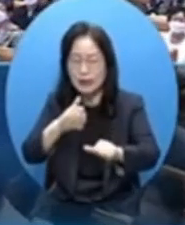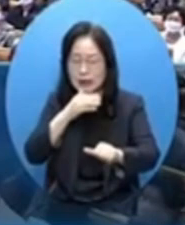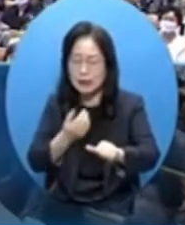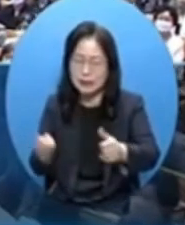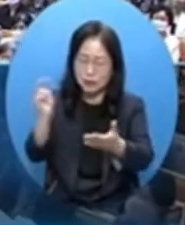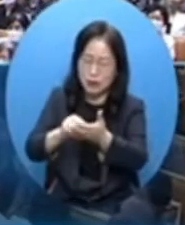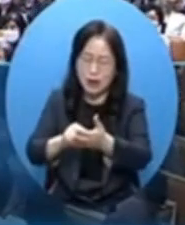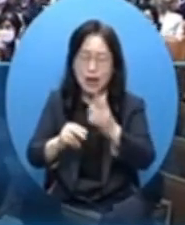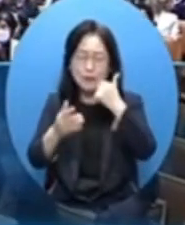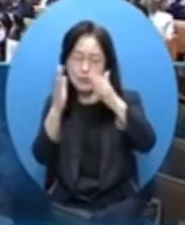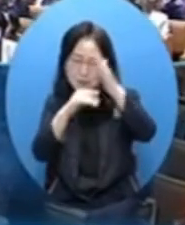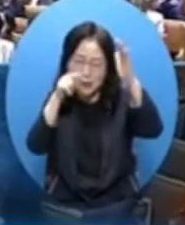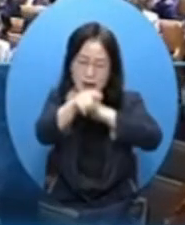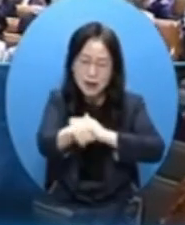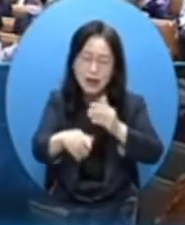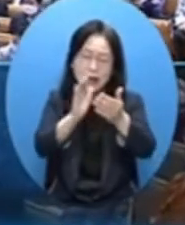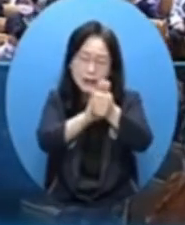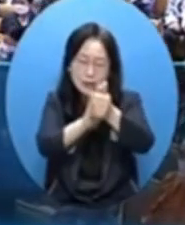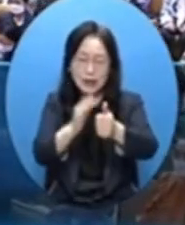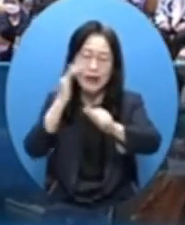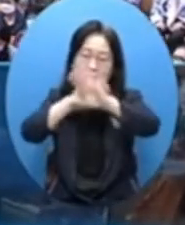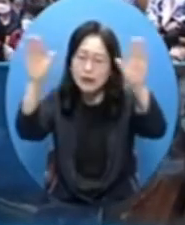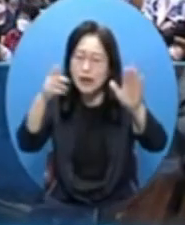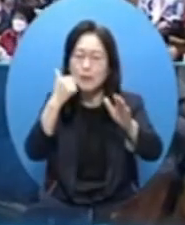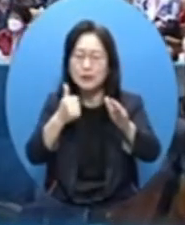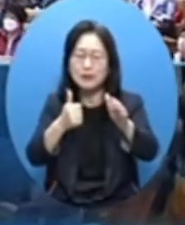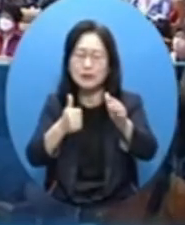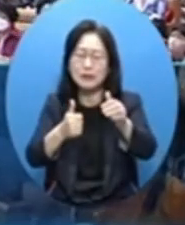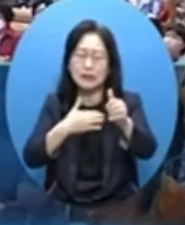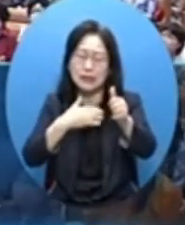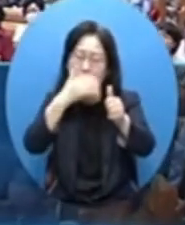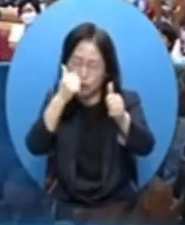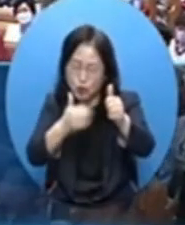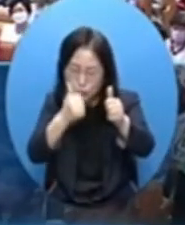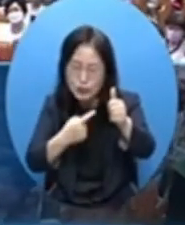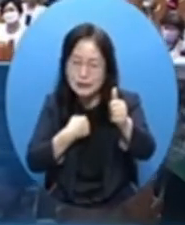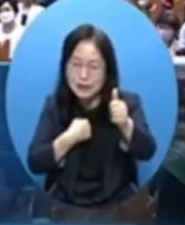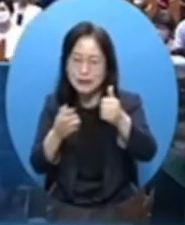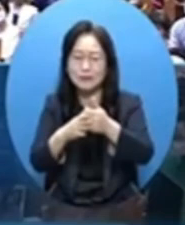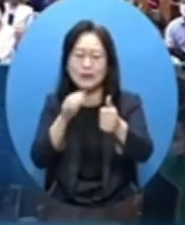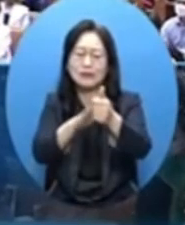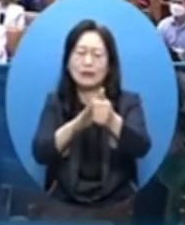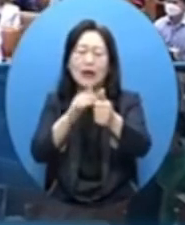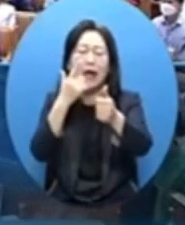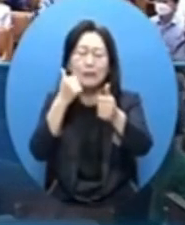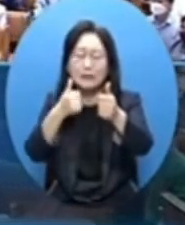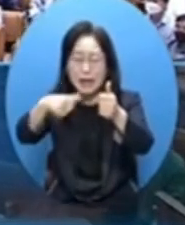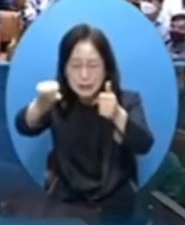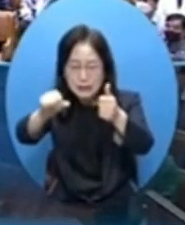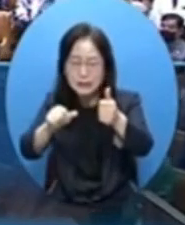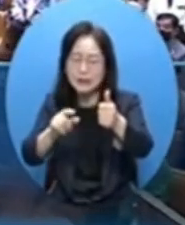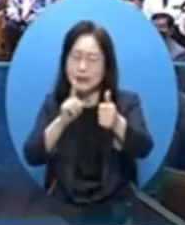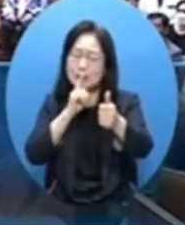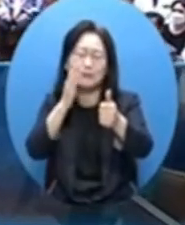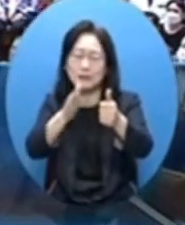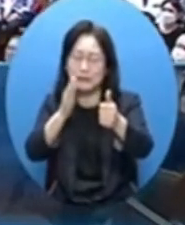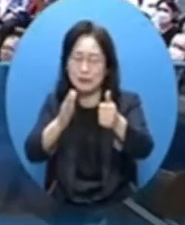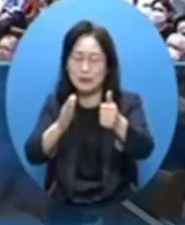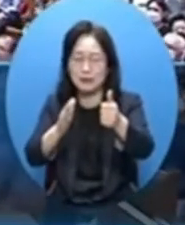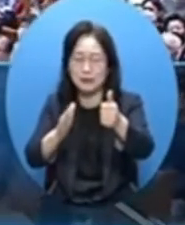가서 이르기를 아버지 내가 하늘과 아버지께 죄를 지었사오니 지금부터는 아버지의 아들이라 일컬음을 감당하지